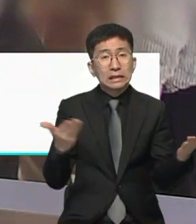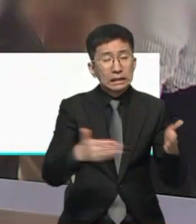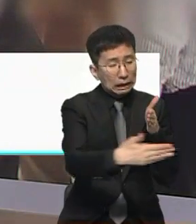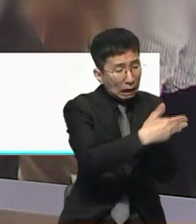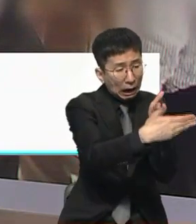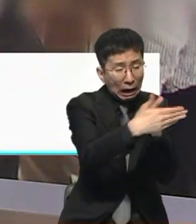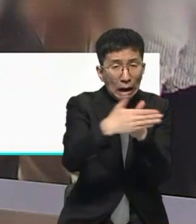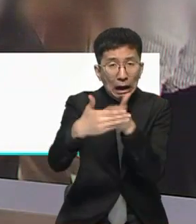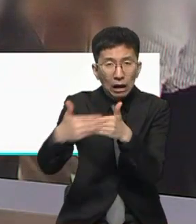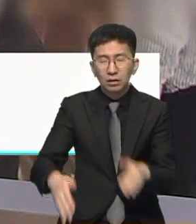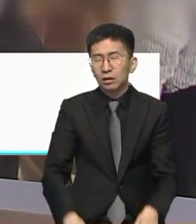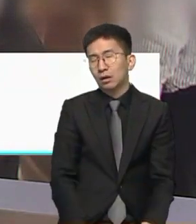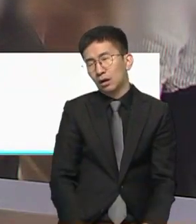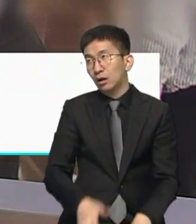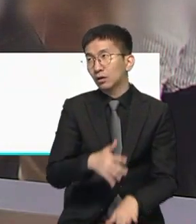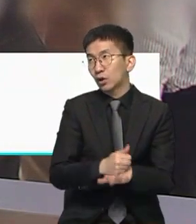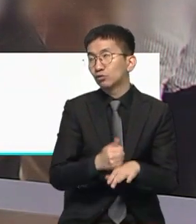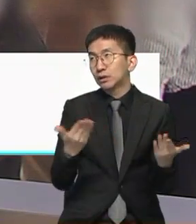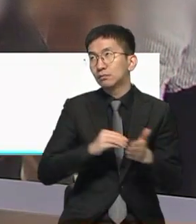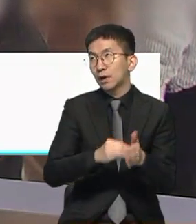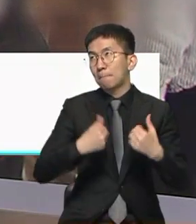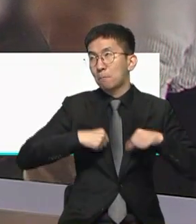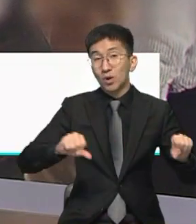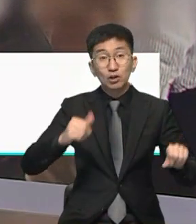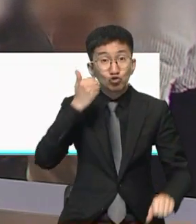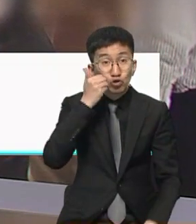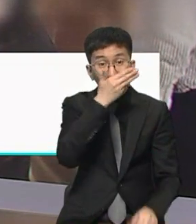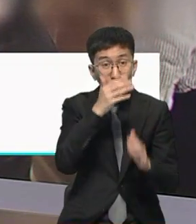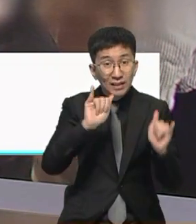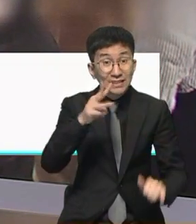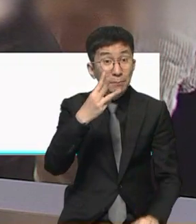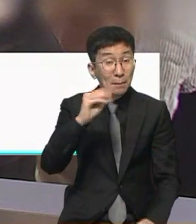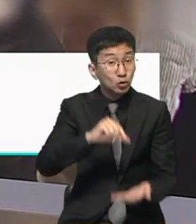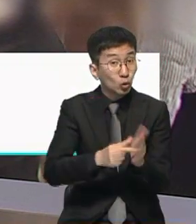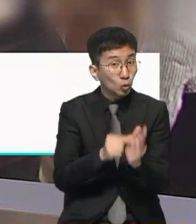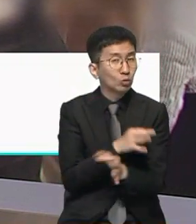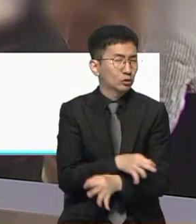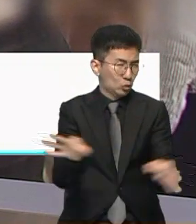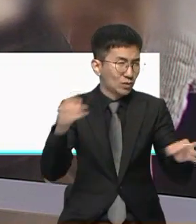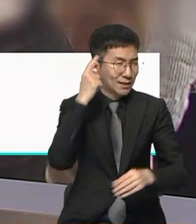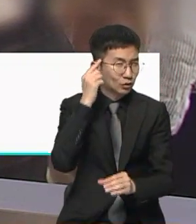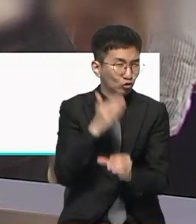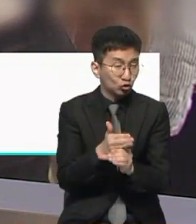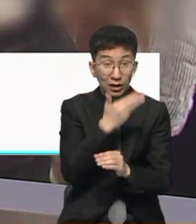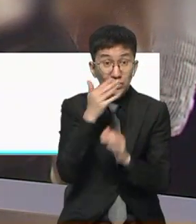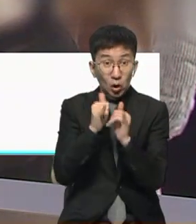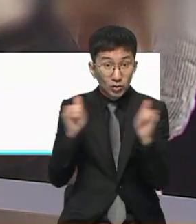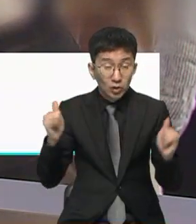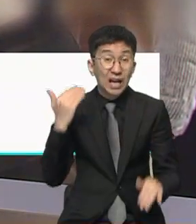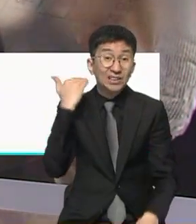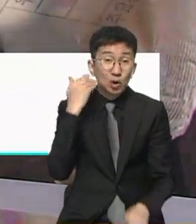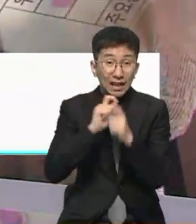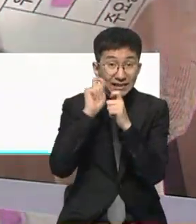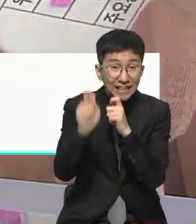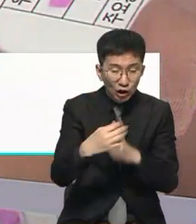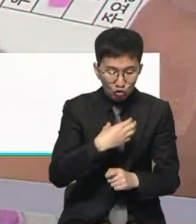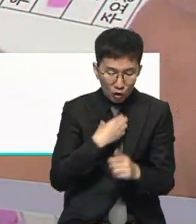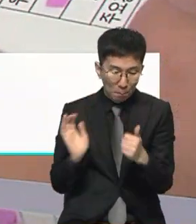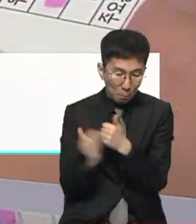일자리 구하는 걸 단념한 청년들에게 300만 원씩 지원하는 방안이 추진됩니다. 또 청년들을 전세